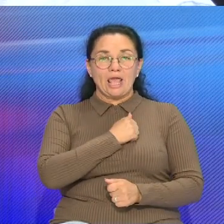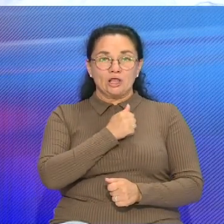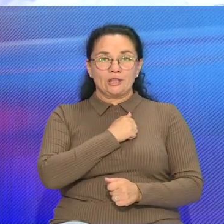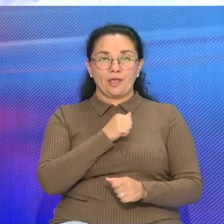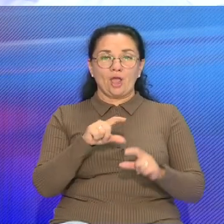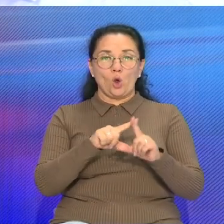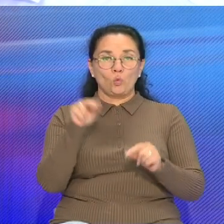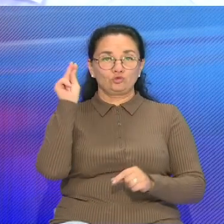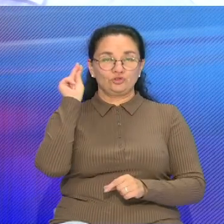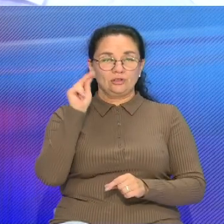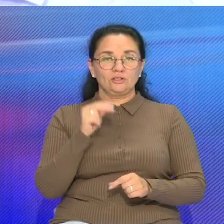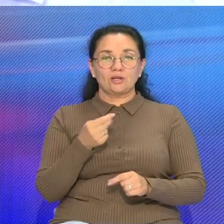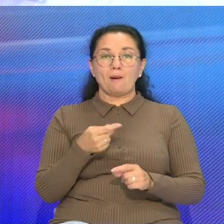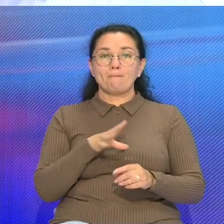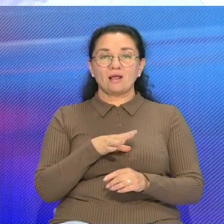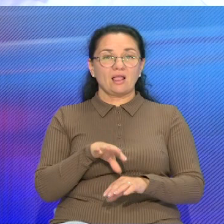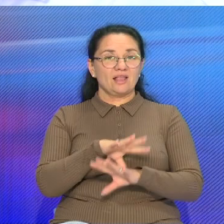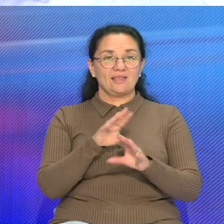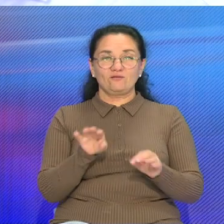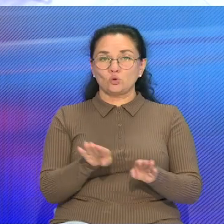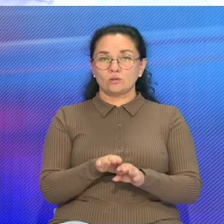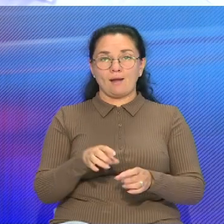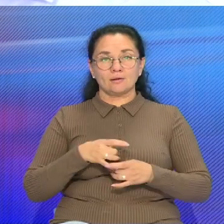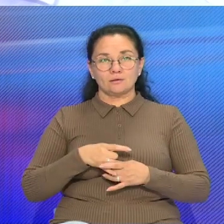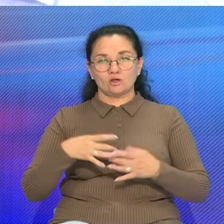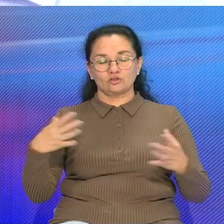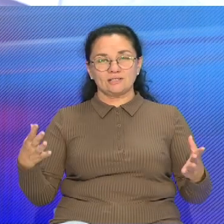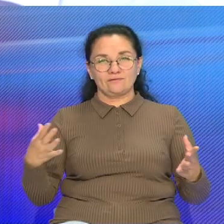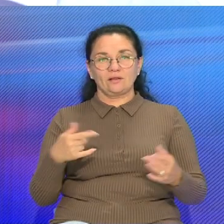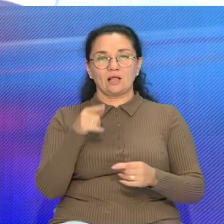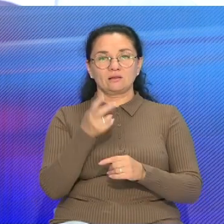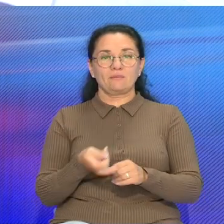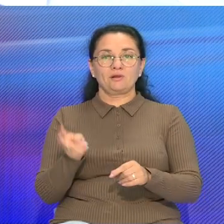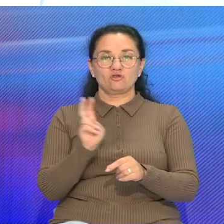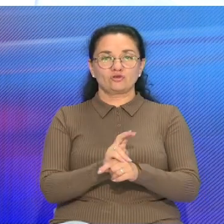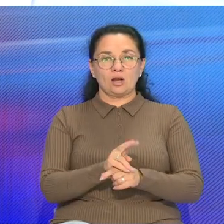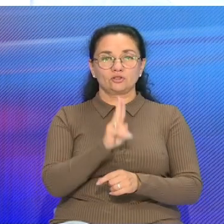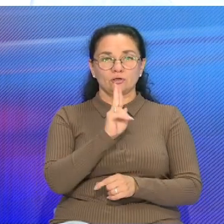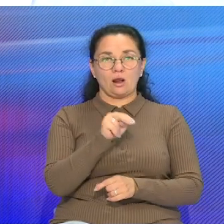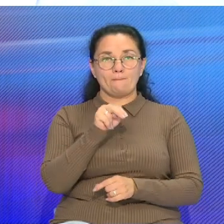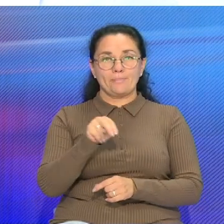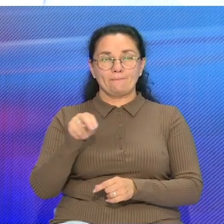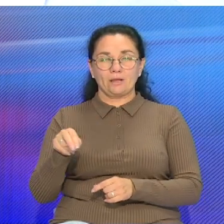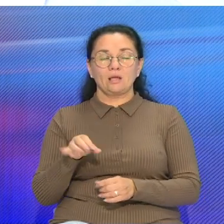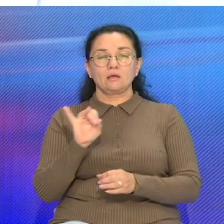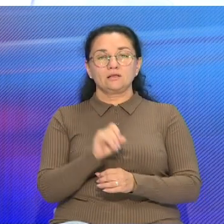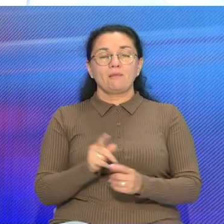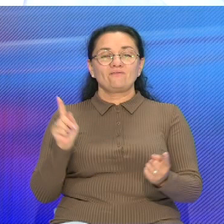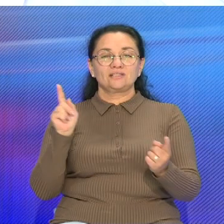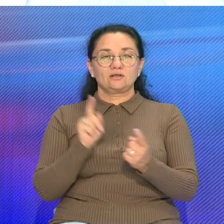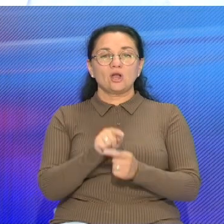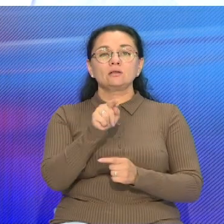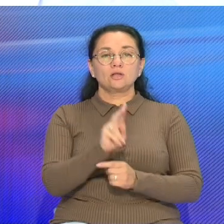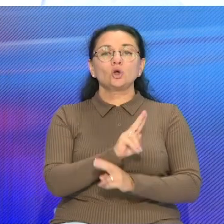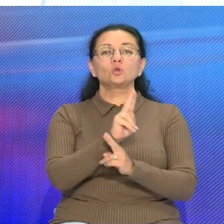было не так торжественно. Ты прибываешь на КПП, тебя строгий наряд встречает. Так, ты кто